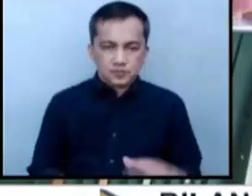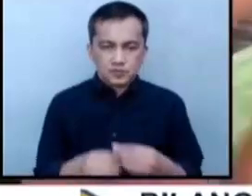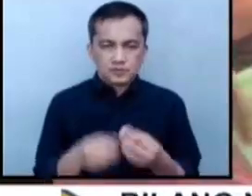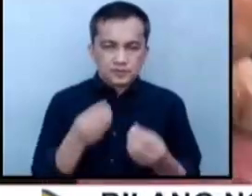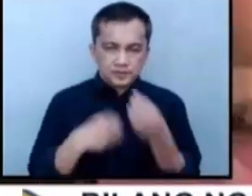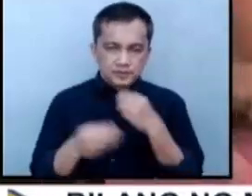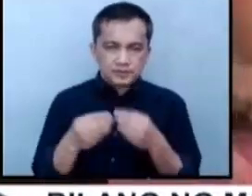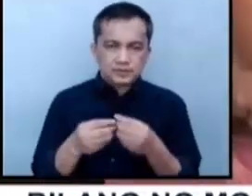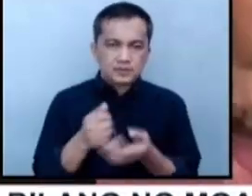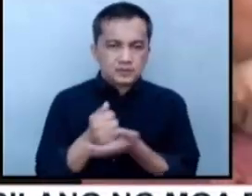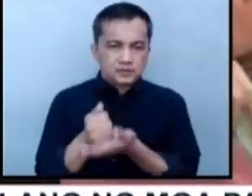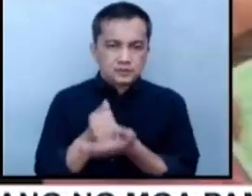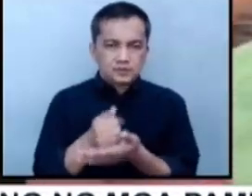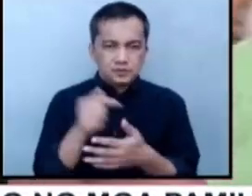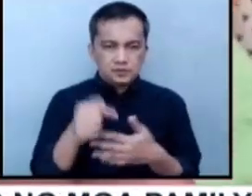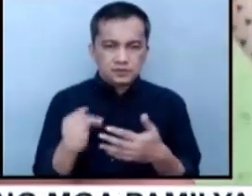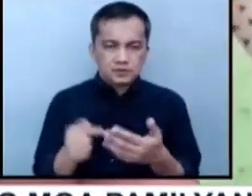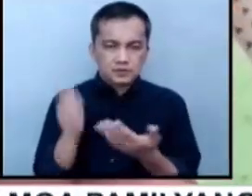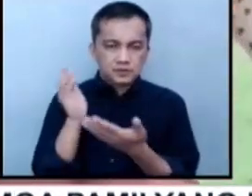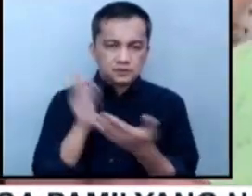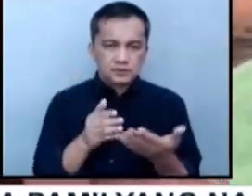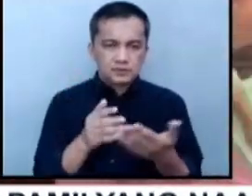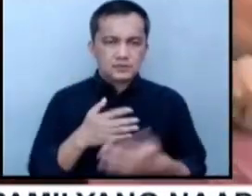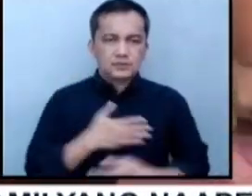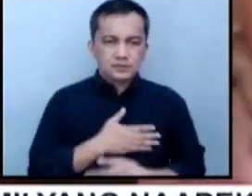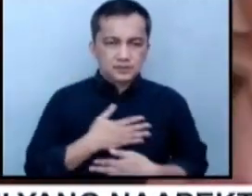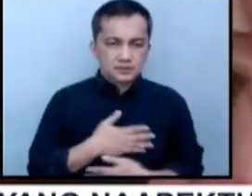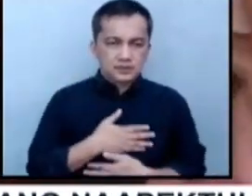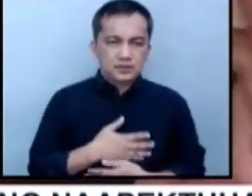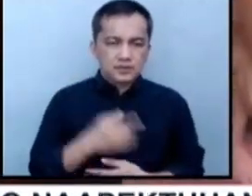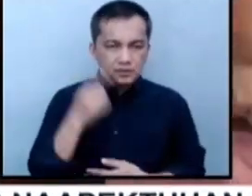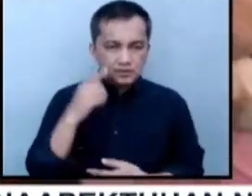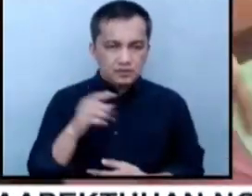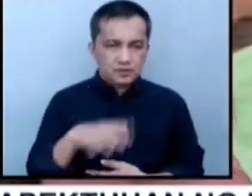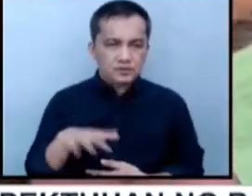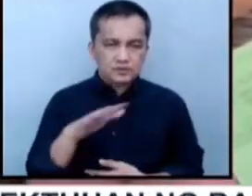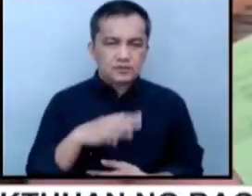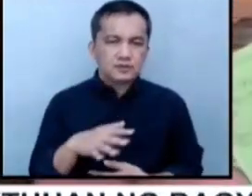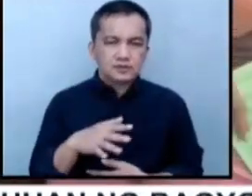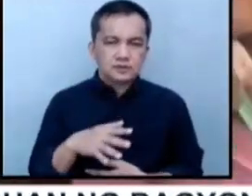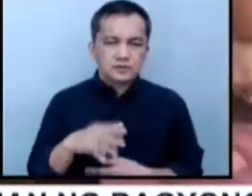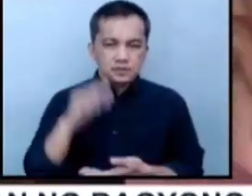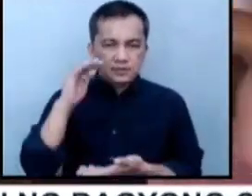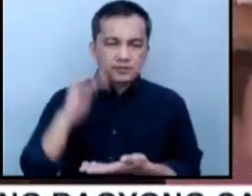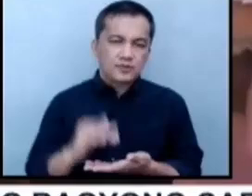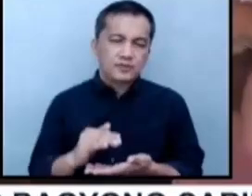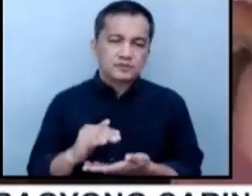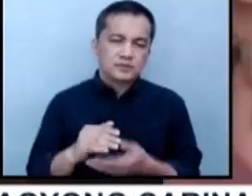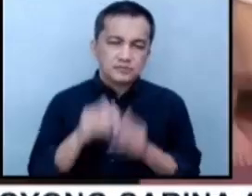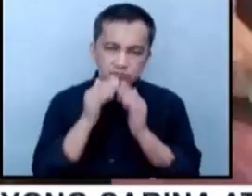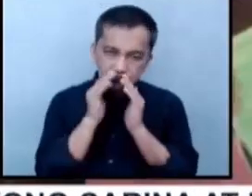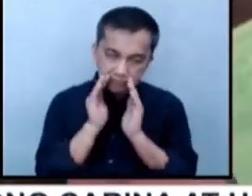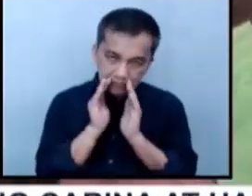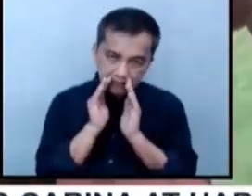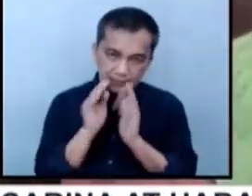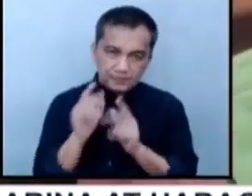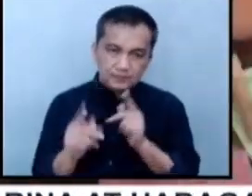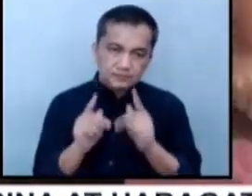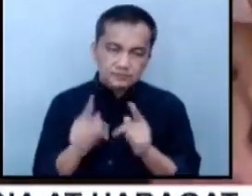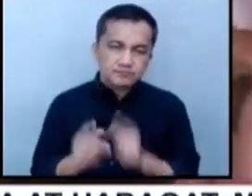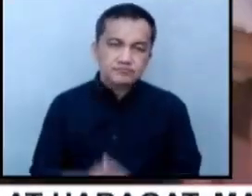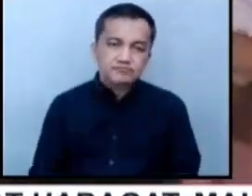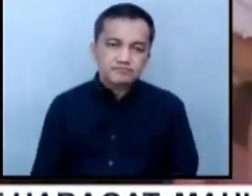ayuda may hatid pang entertainment dito para kahit papaano'y maibsan ang kalungkutan ng mga